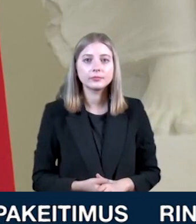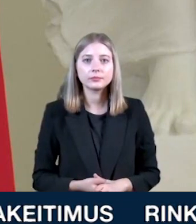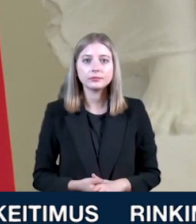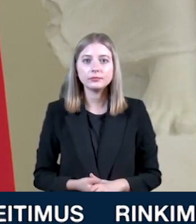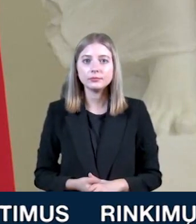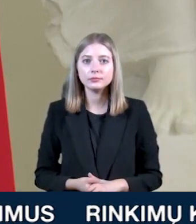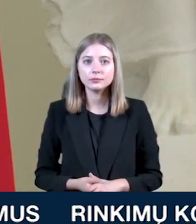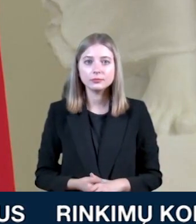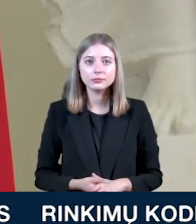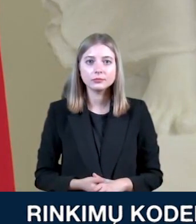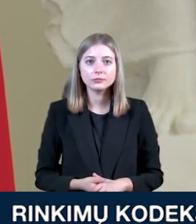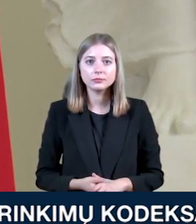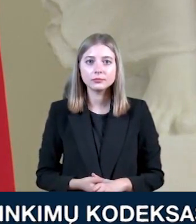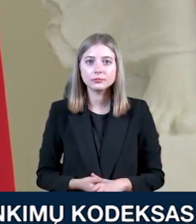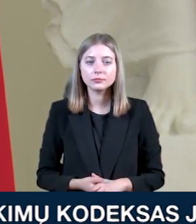mes